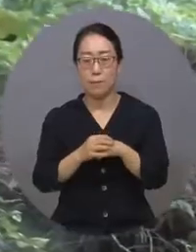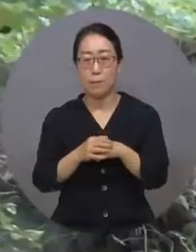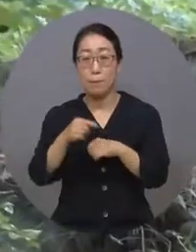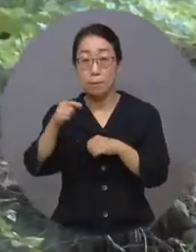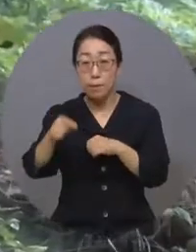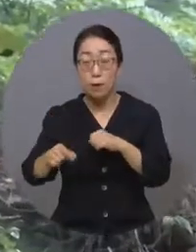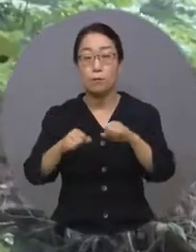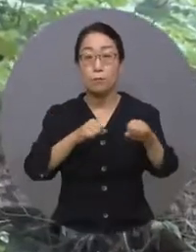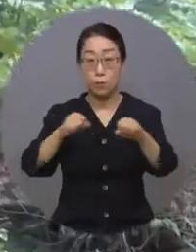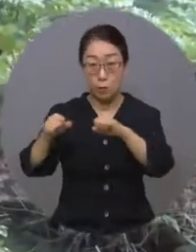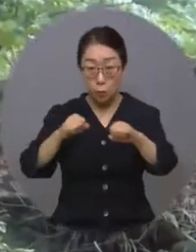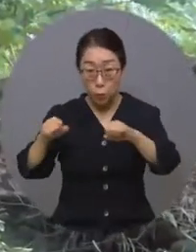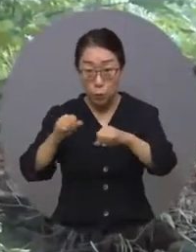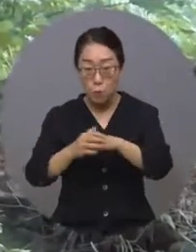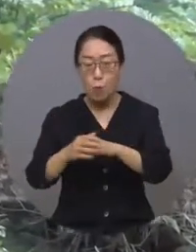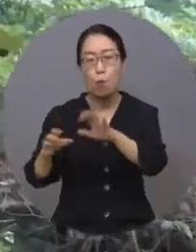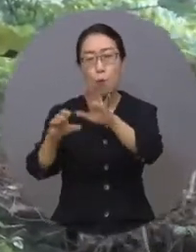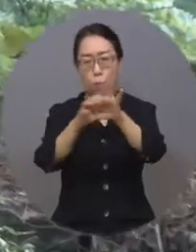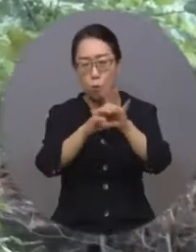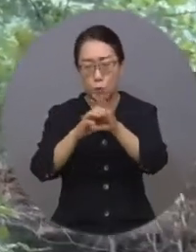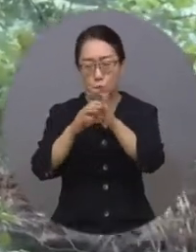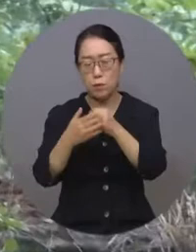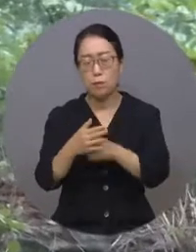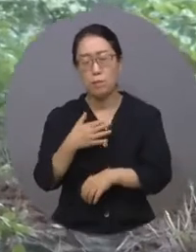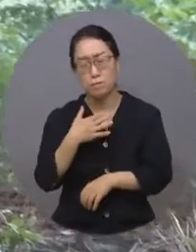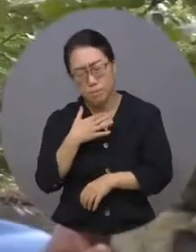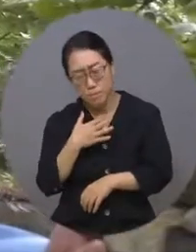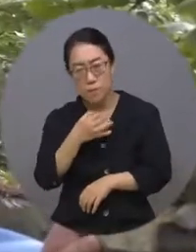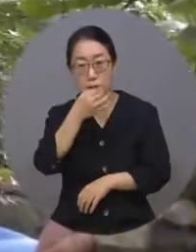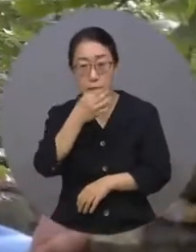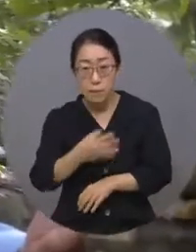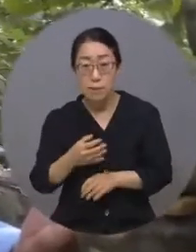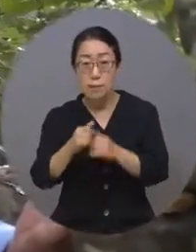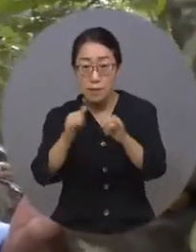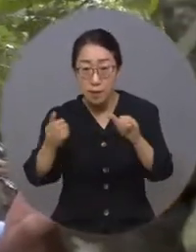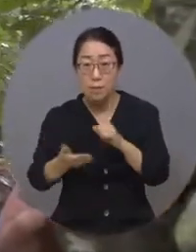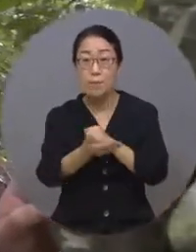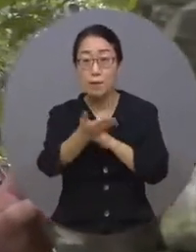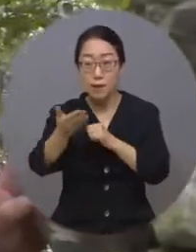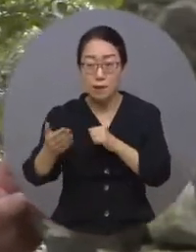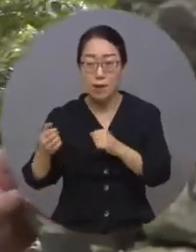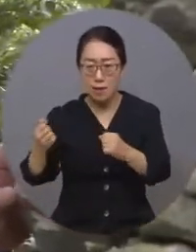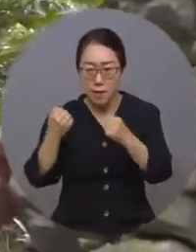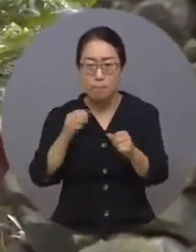이러한 활동을 통해 코로나19로 지쳐가는 소상공인들에게 힘이 되고